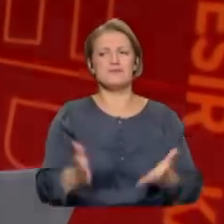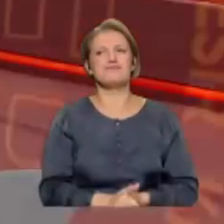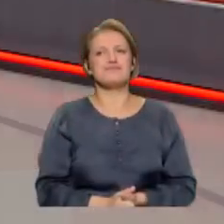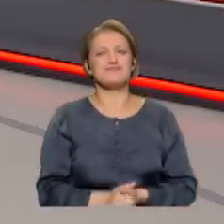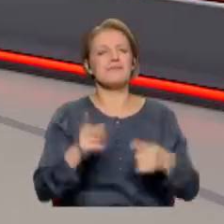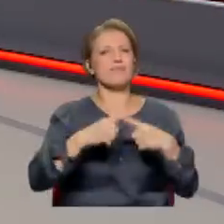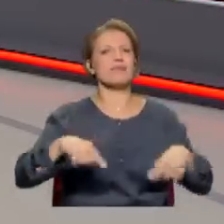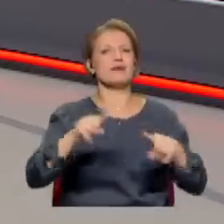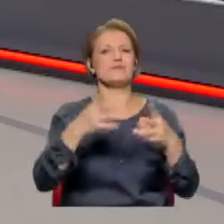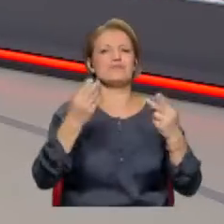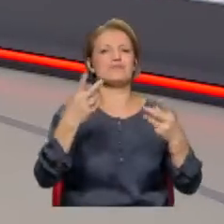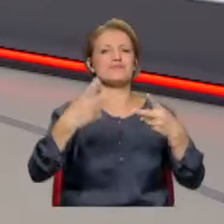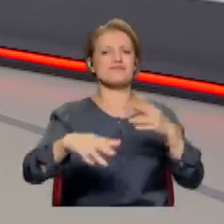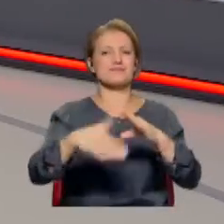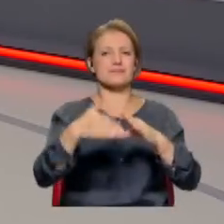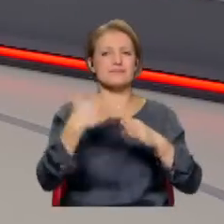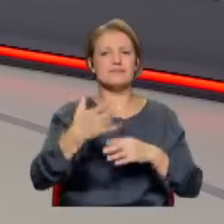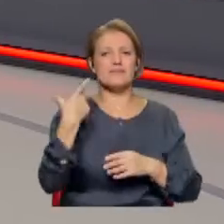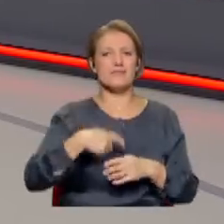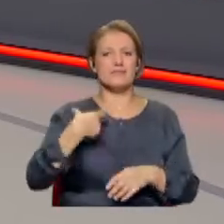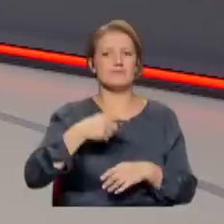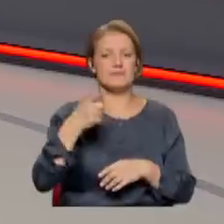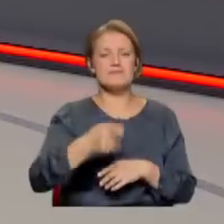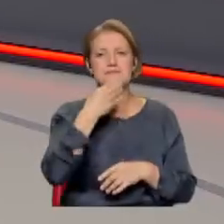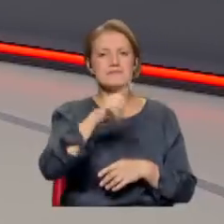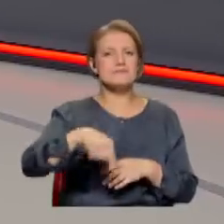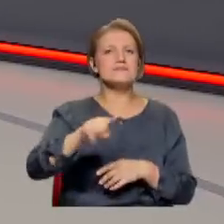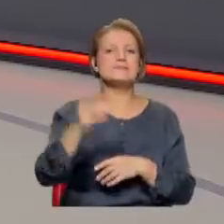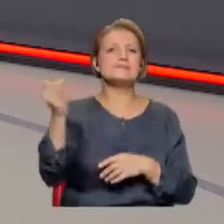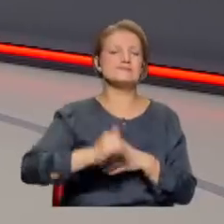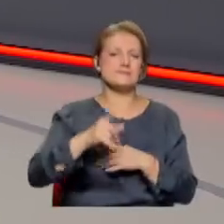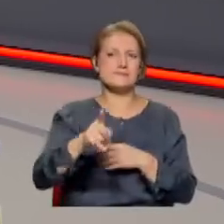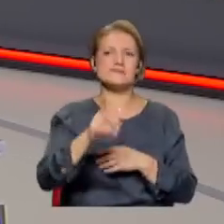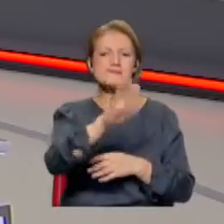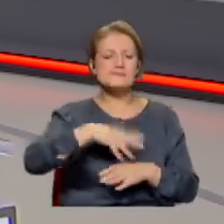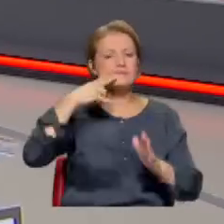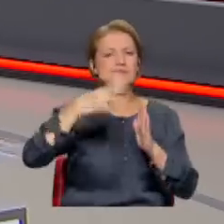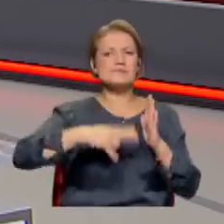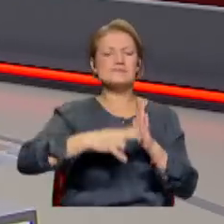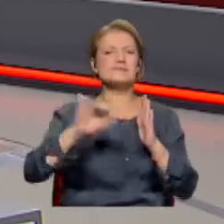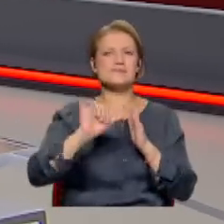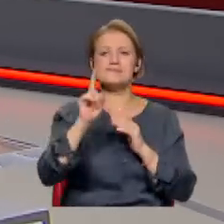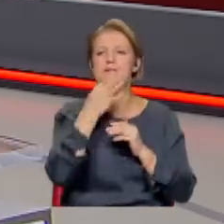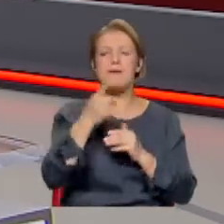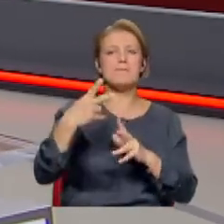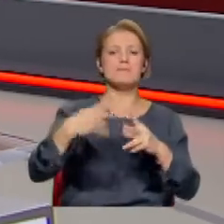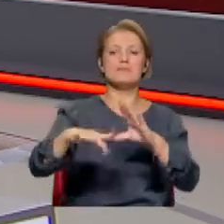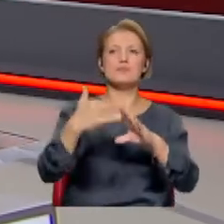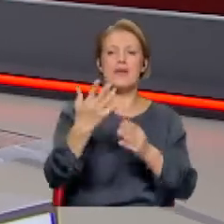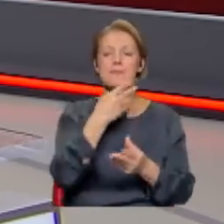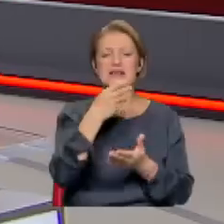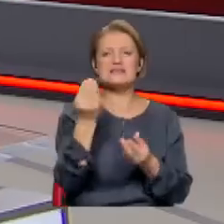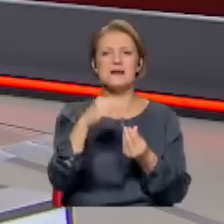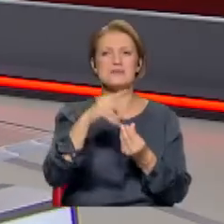yandık. Sizlerden çok mesaj geliyor ama özellikle emeklilerden geliyor. Hepsini okuyamam ama mesela bir emeklimiz emekli